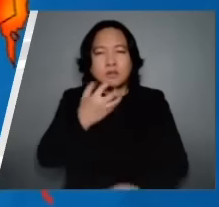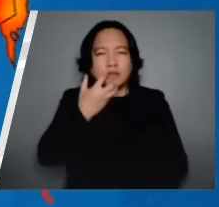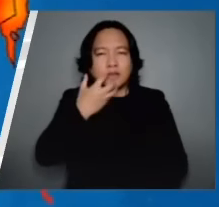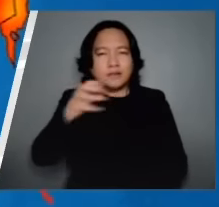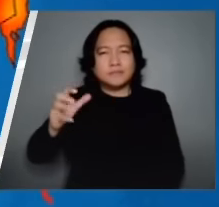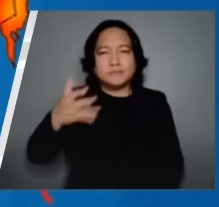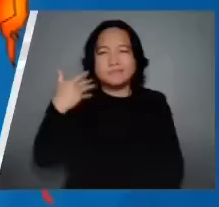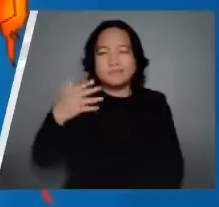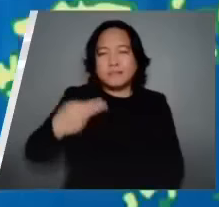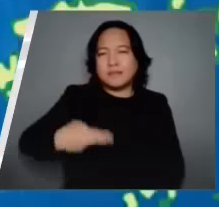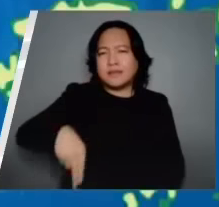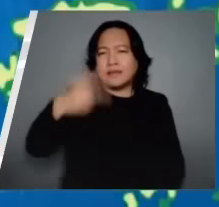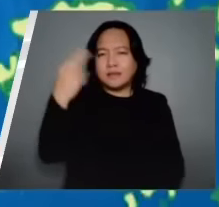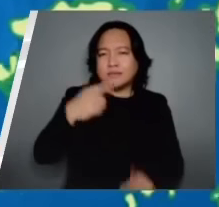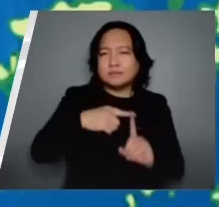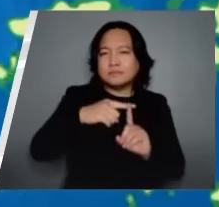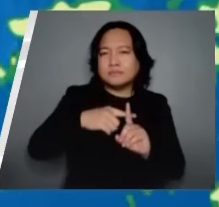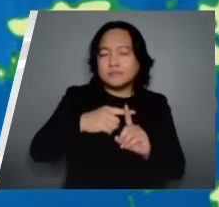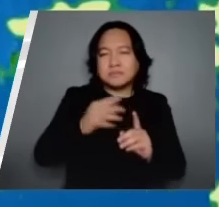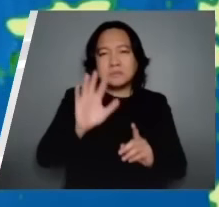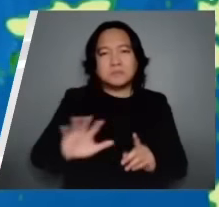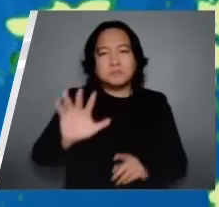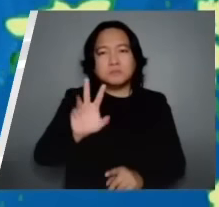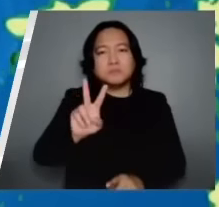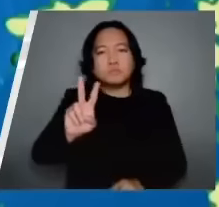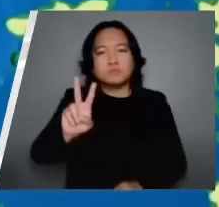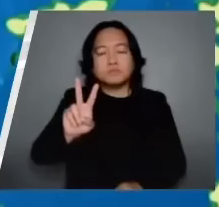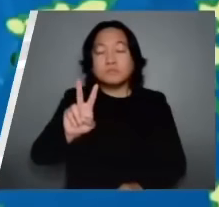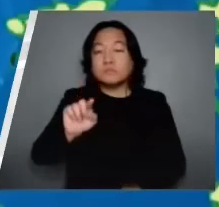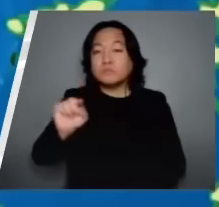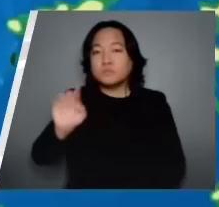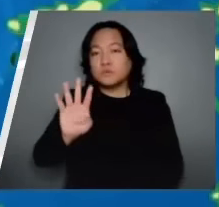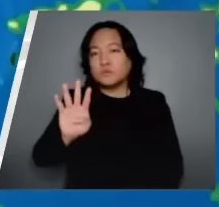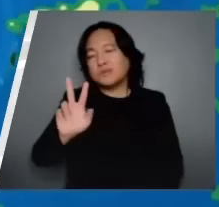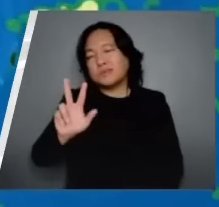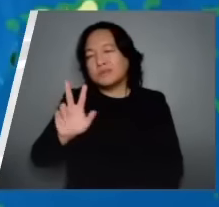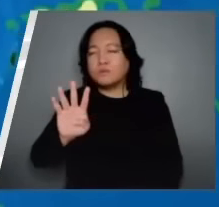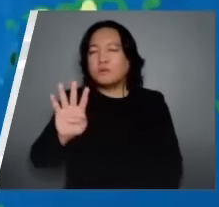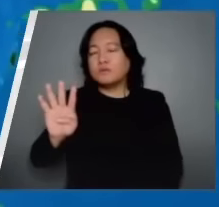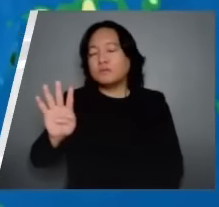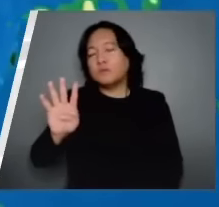damang init bukas na nasa 42 hanggang 44 degrees Celsius.